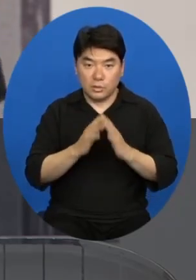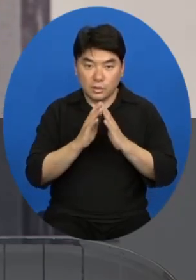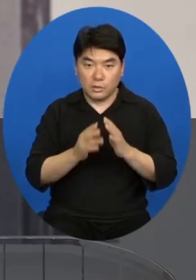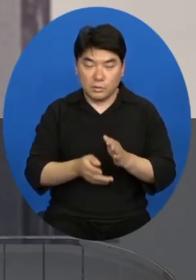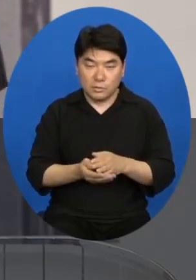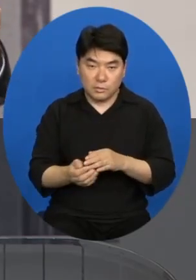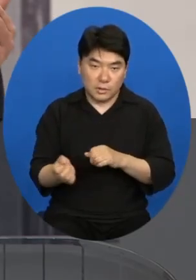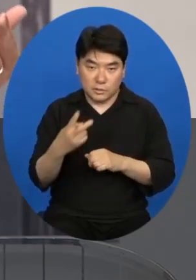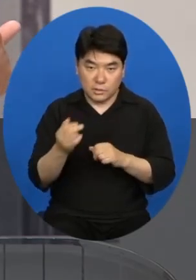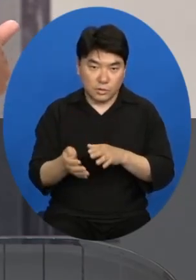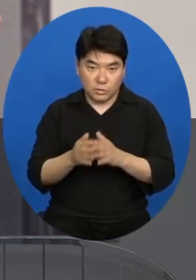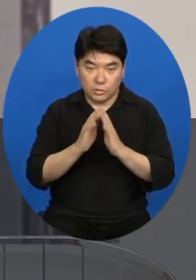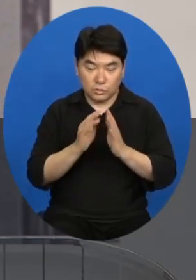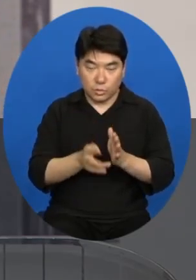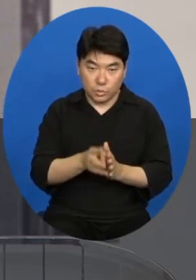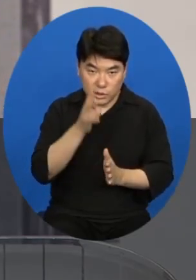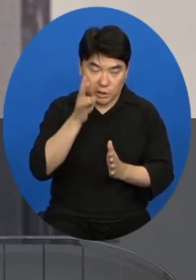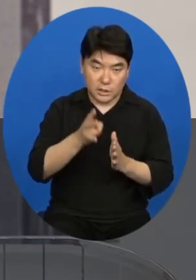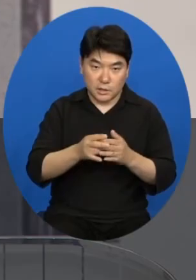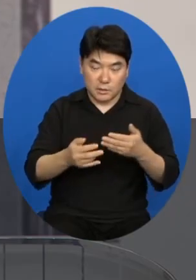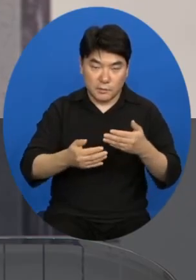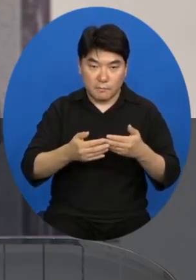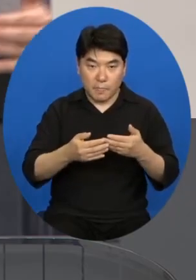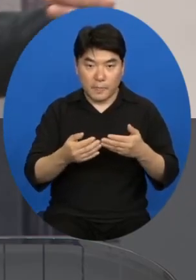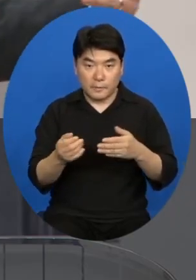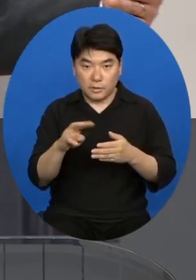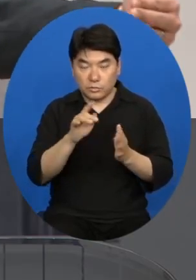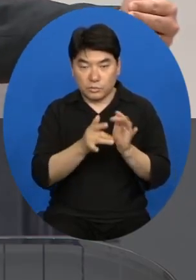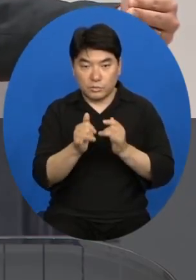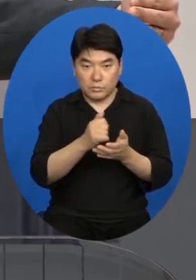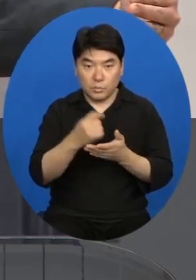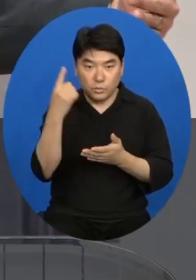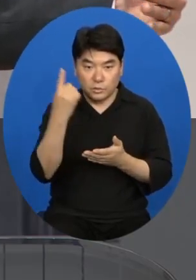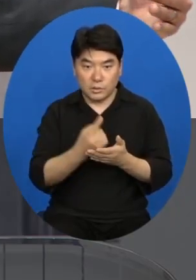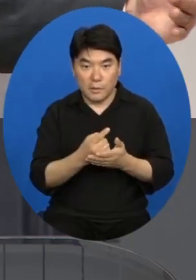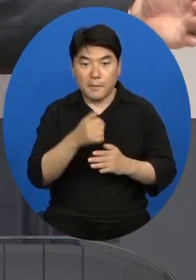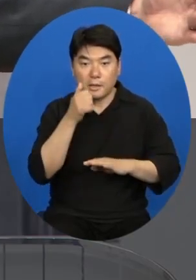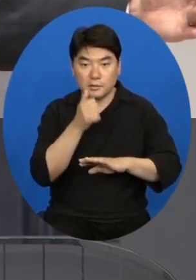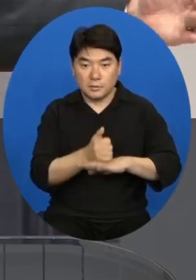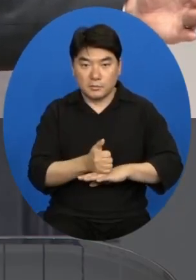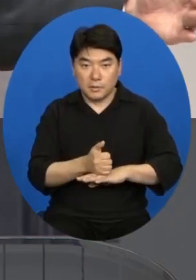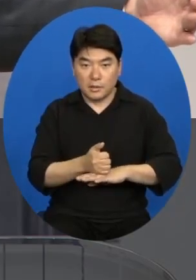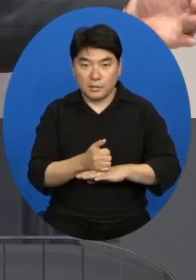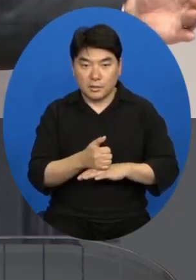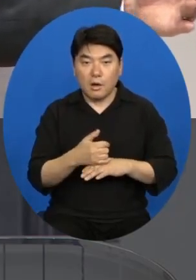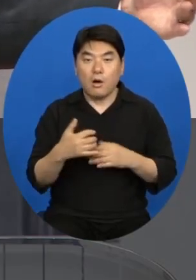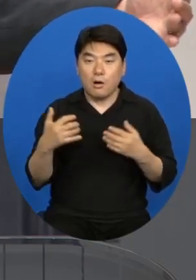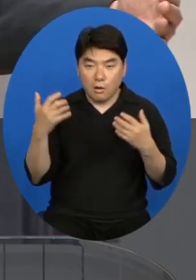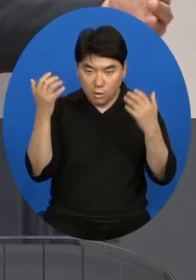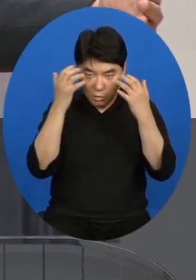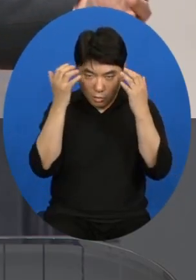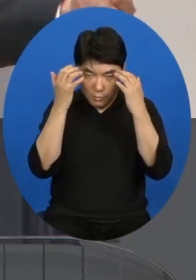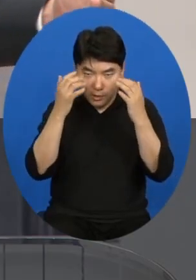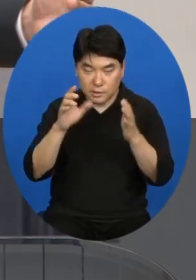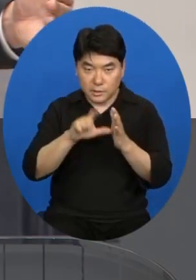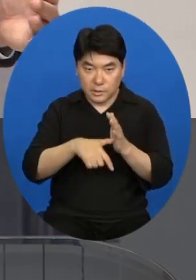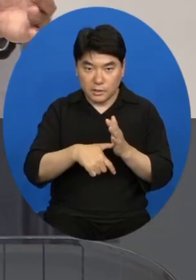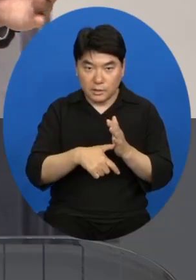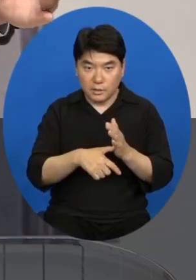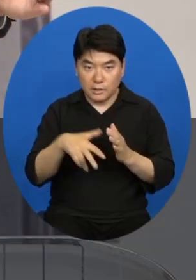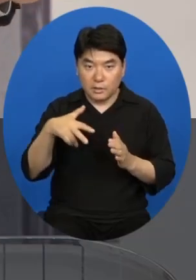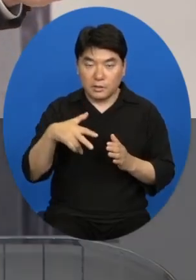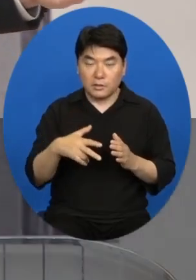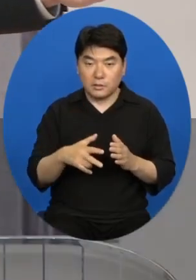기간에는 그 도시가 재건이 되면서 예수님이 오시고, 마지막 이 세 번째는 대환란의 시기입니다. 우리는 이미 이것을 적그리스도에